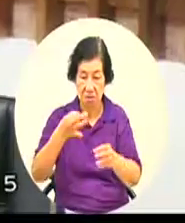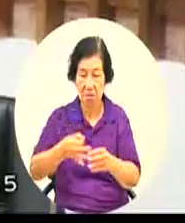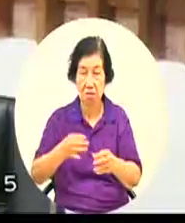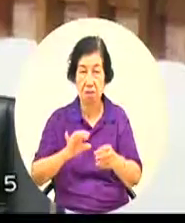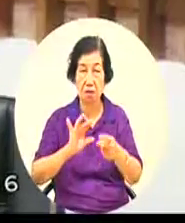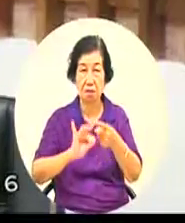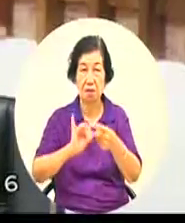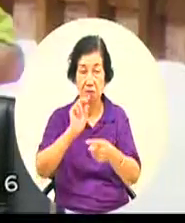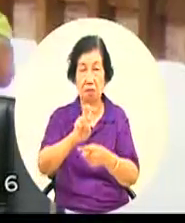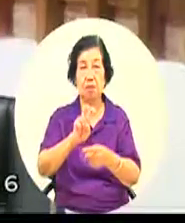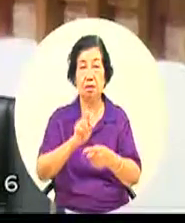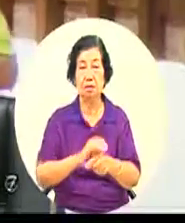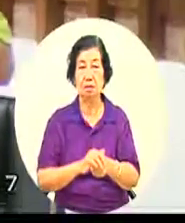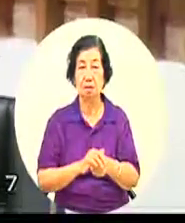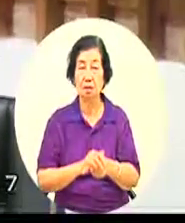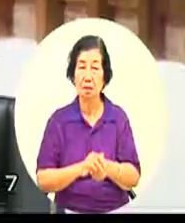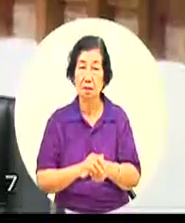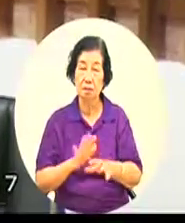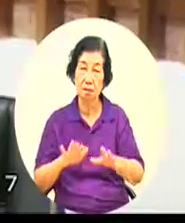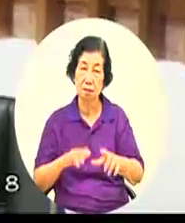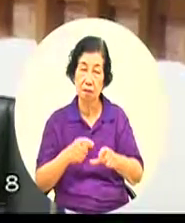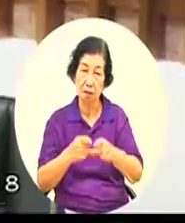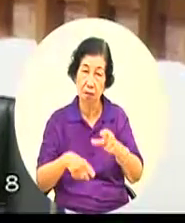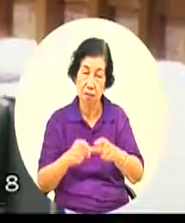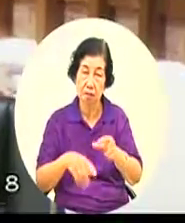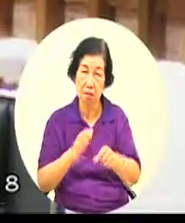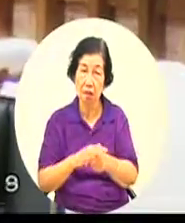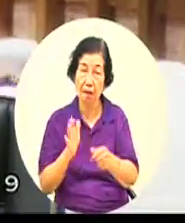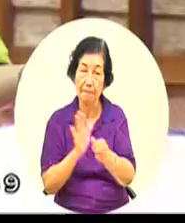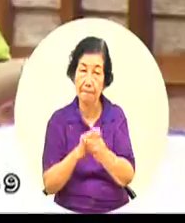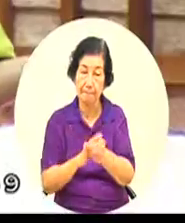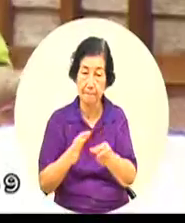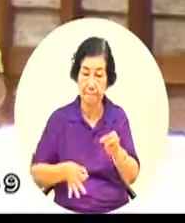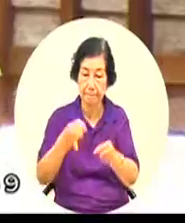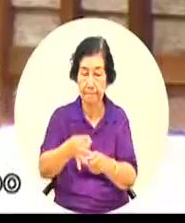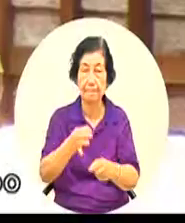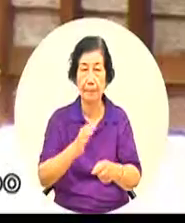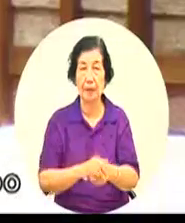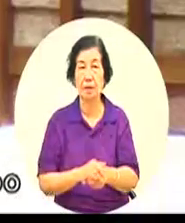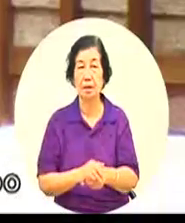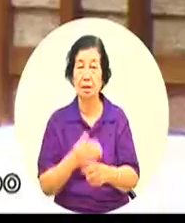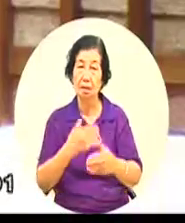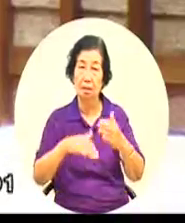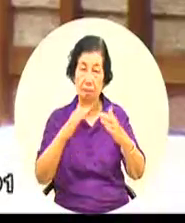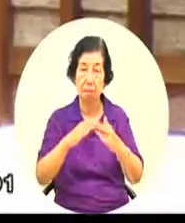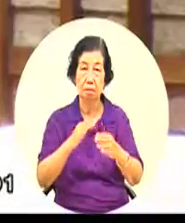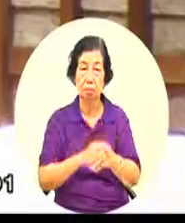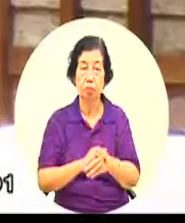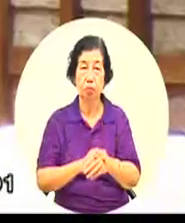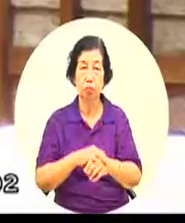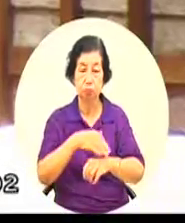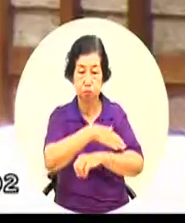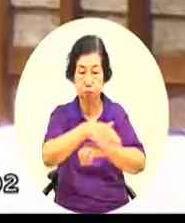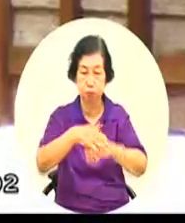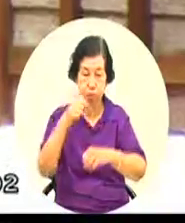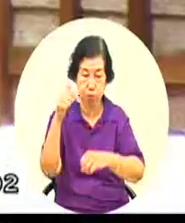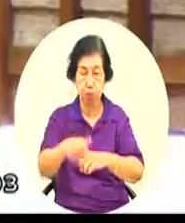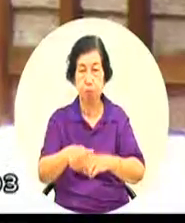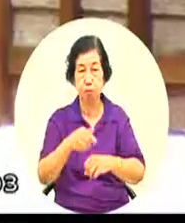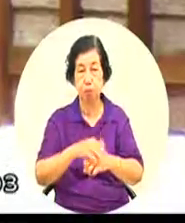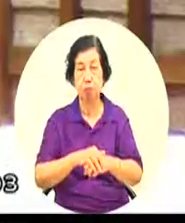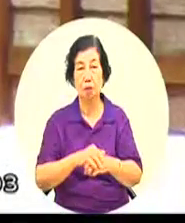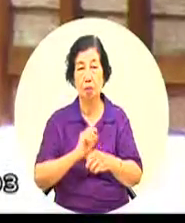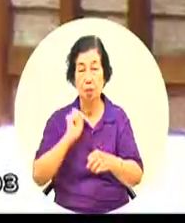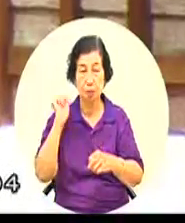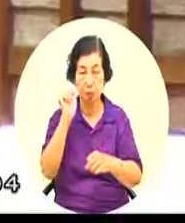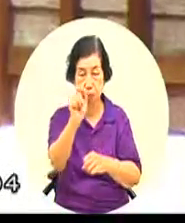落吼，也没有企业捐献啊，无迄落的时阵吼，啊学校对不对？乡下比较偏远的学校吼、哦，对这点吼，